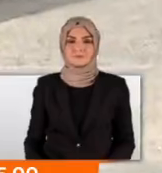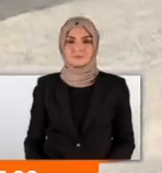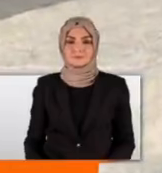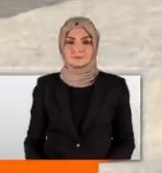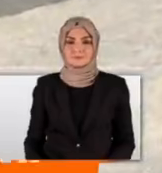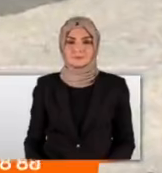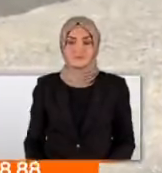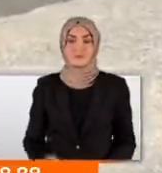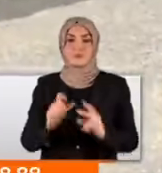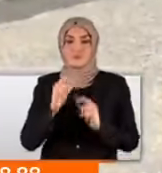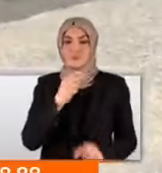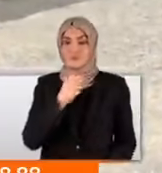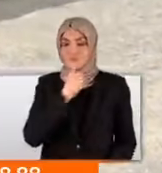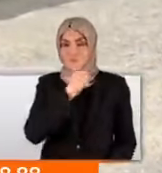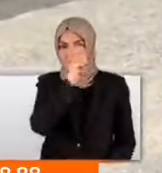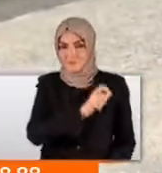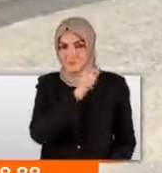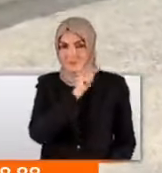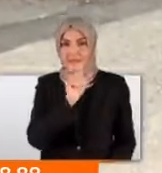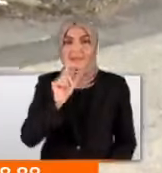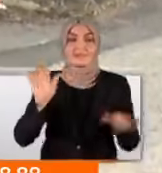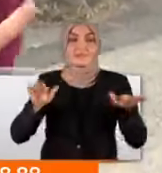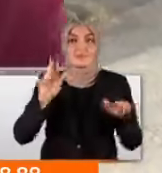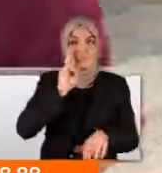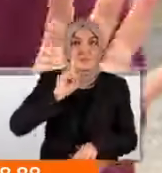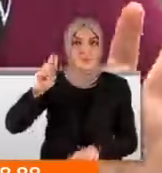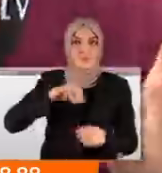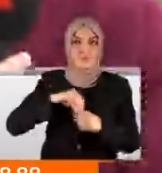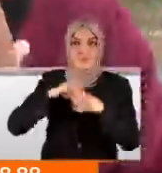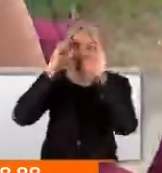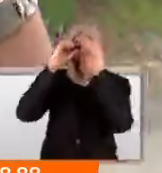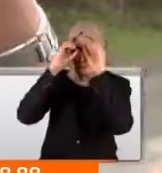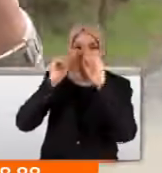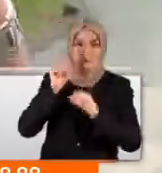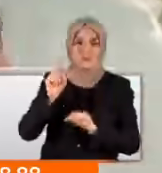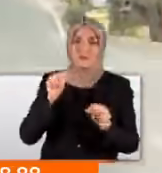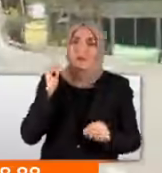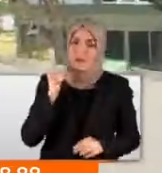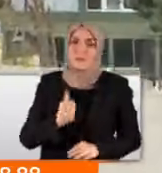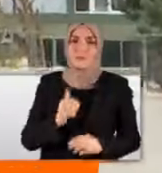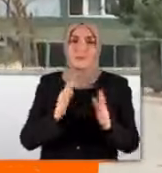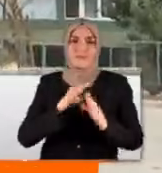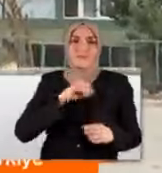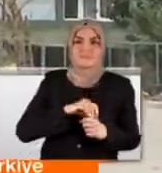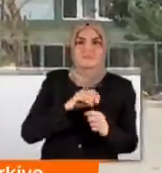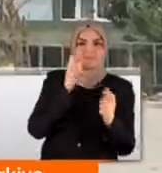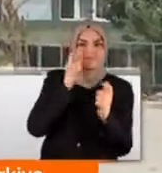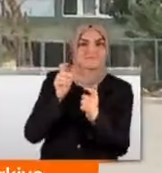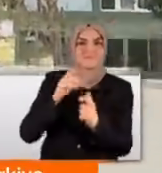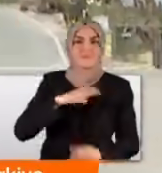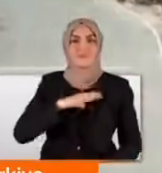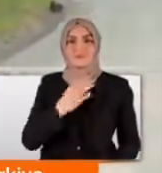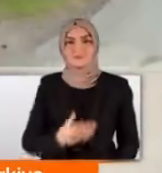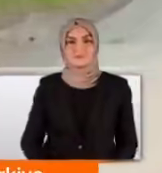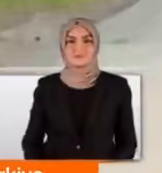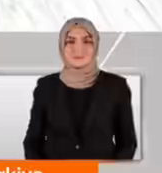şükrübeyde leylekleri görebilmek için işte dürbünüyle her günü evinden mutlaka onları izliyorlar var mı şu anda